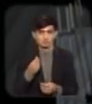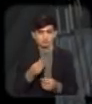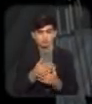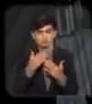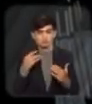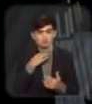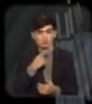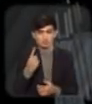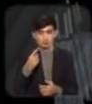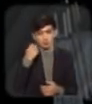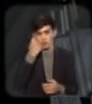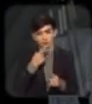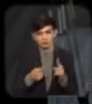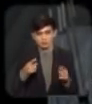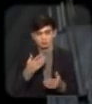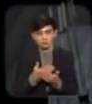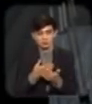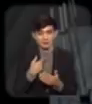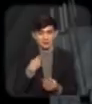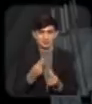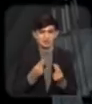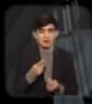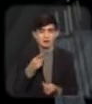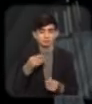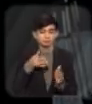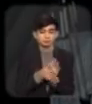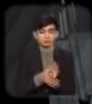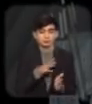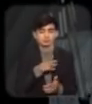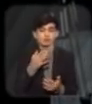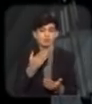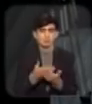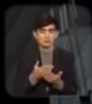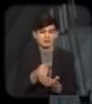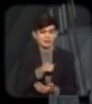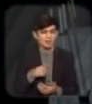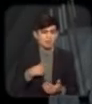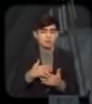жүрмін бір жыл болып қалды. Қанша салдың ең көп? Ең көбі